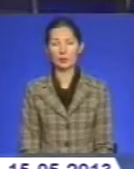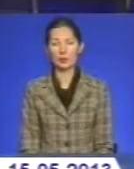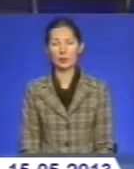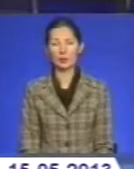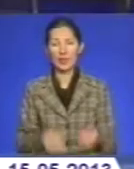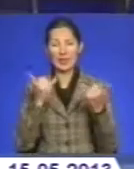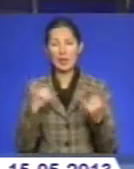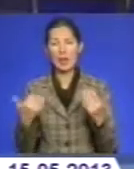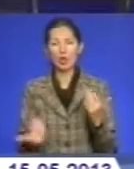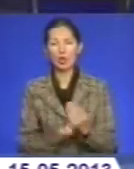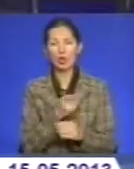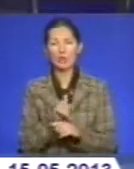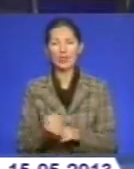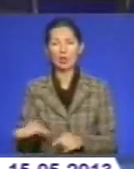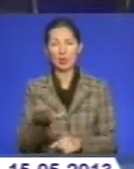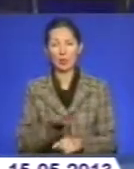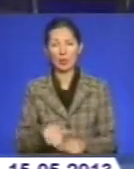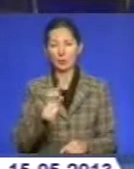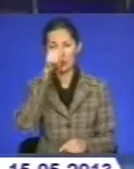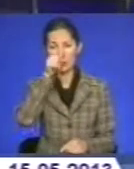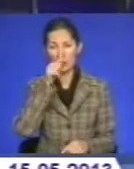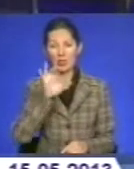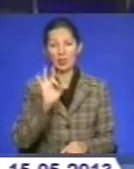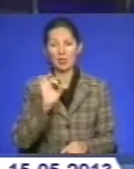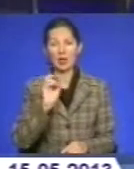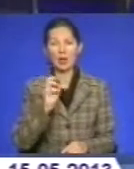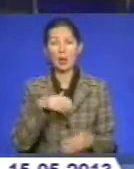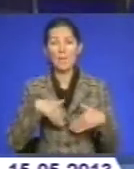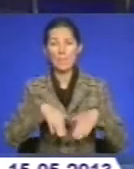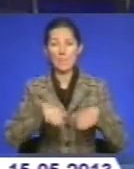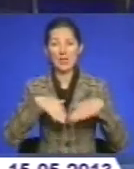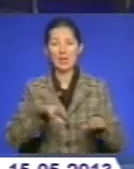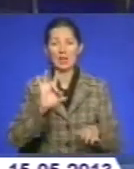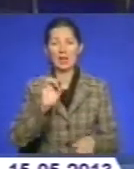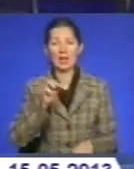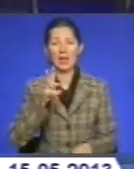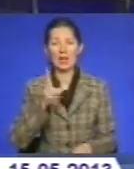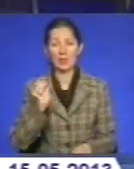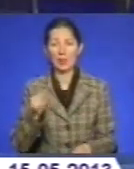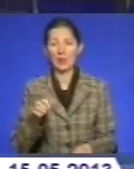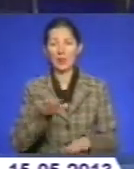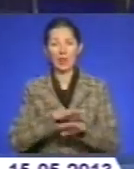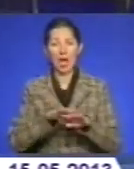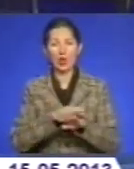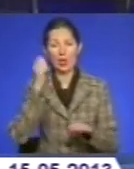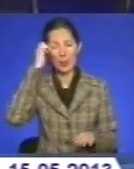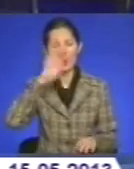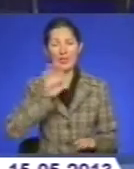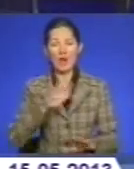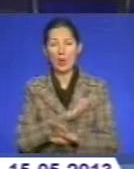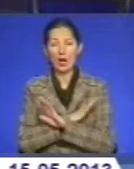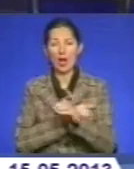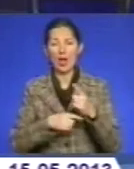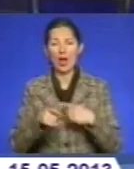А тепер до новин Тернопілля. Мітинг реквієм «Народна пам'ять не вмирає, фашизму вороття нема». Приурочений